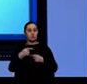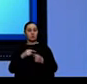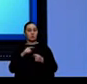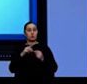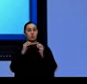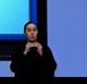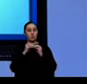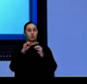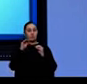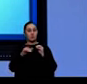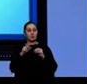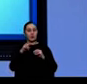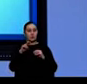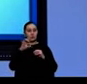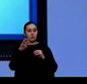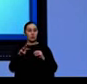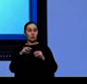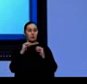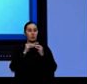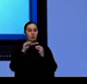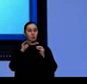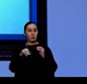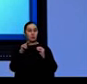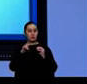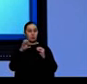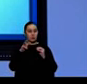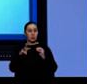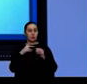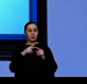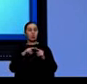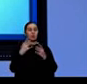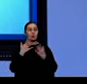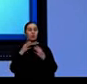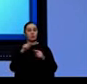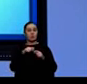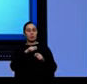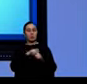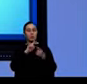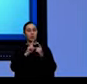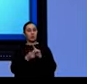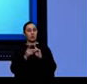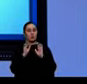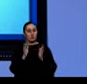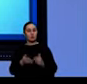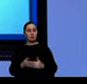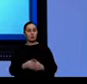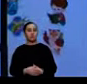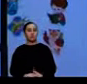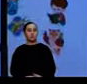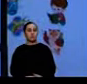Keyingisi 10000 desimetr. 10000 desimetrni qani metrga aylantiraylik bolajonlar?